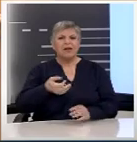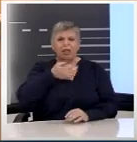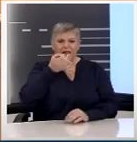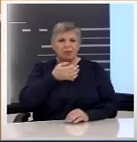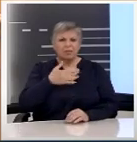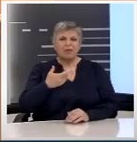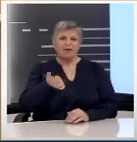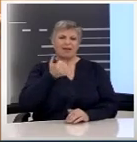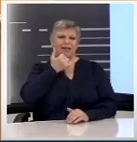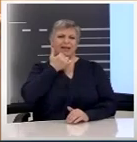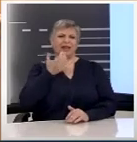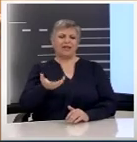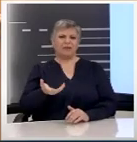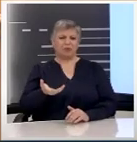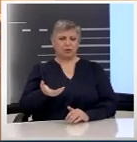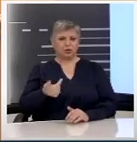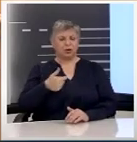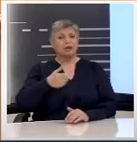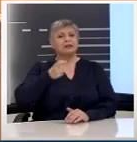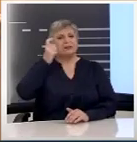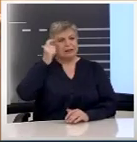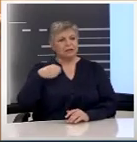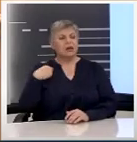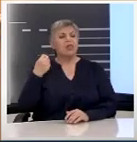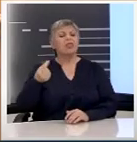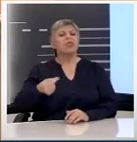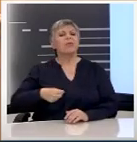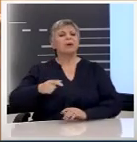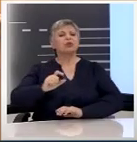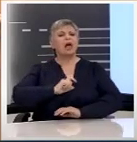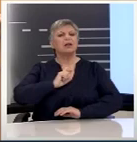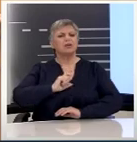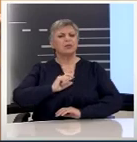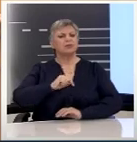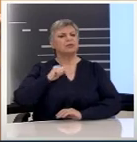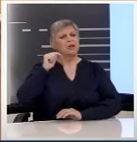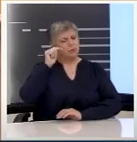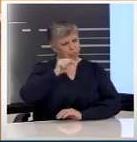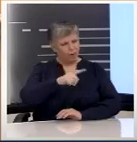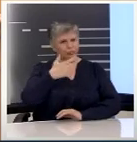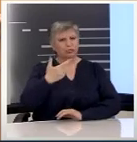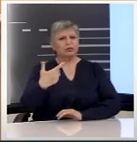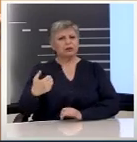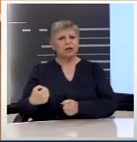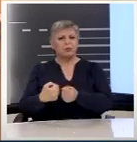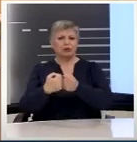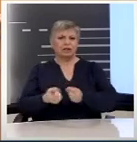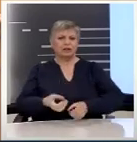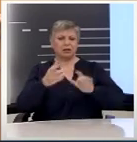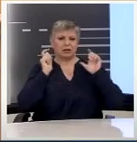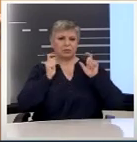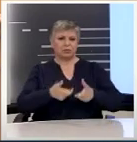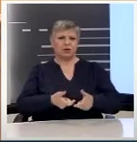φαντάζομαι ότι είναι προσκύμενος στο κόμμα σας, μίλησε για